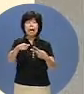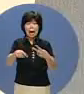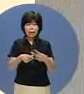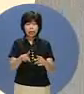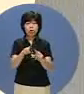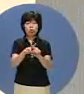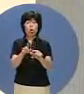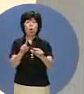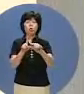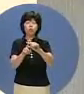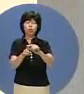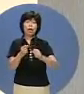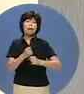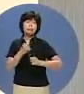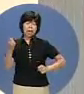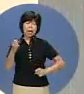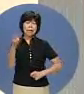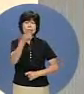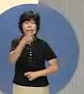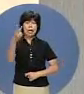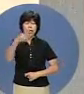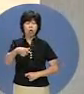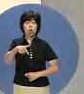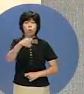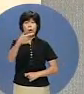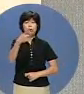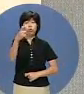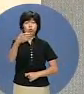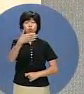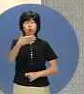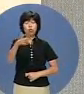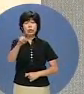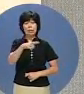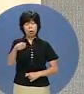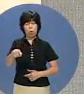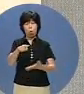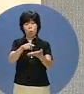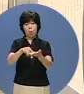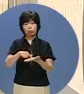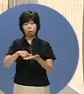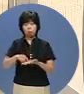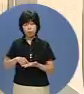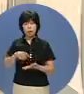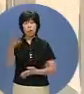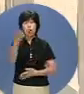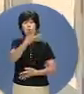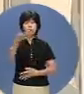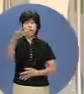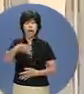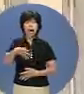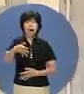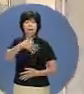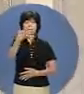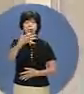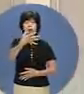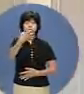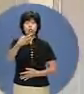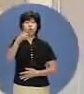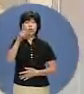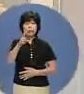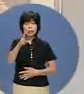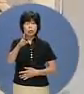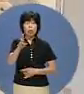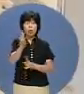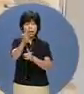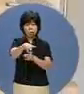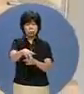生2619人から4891句の川柳が寄せられ、入選作品が展示